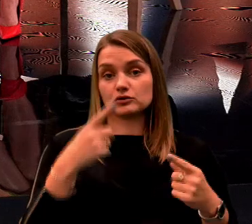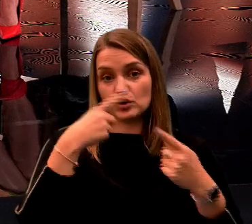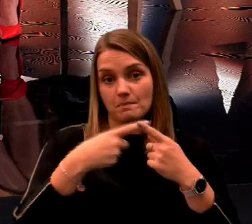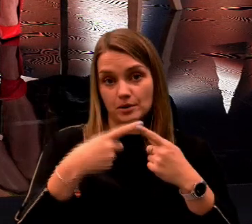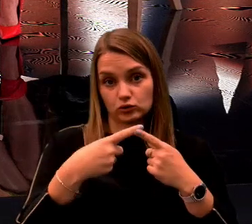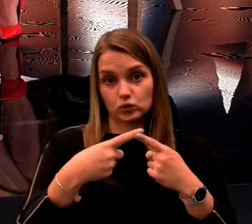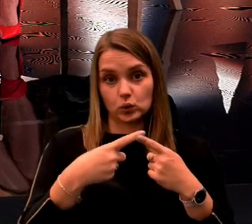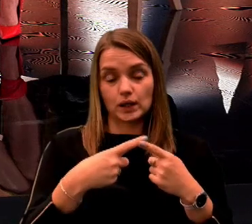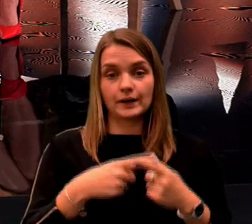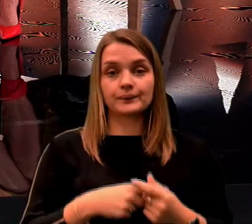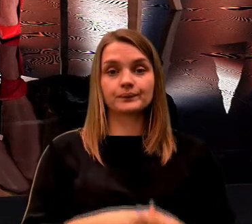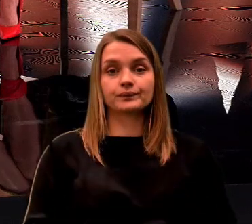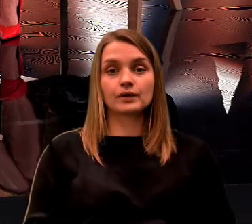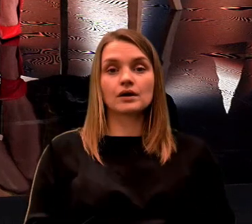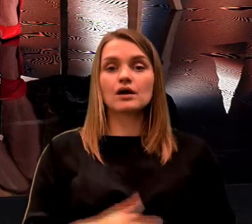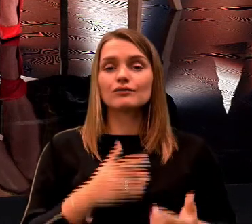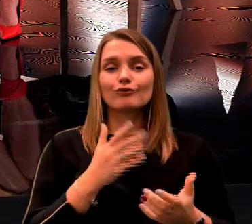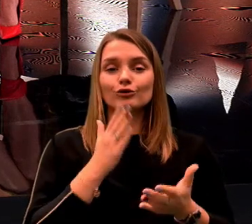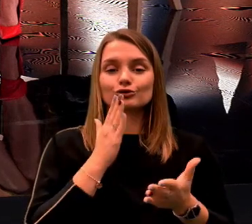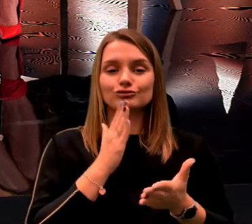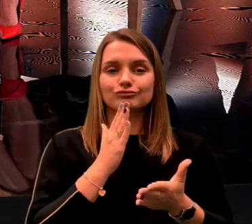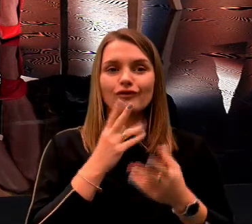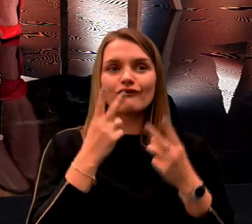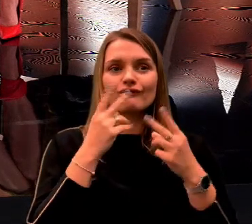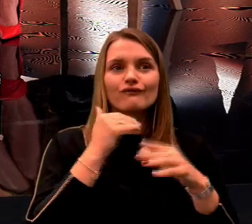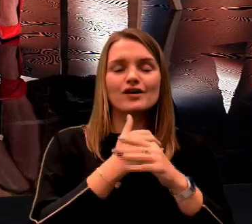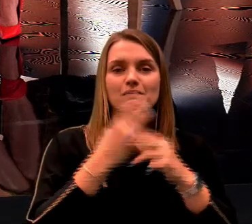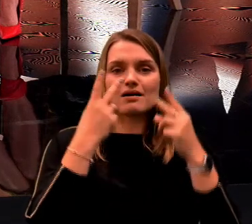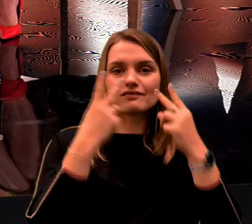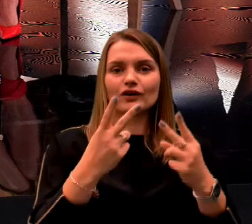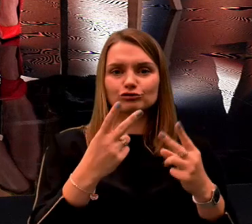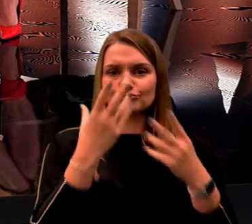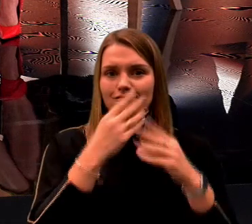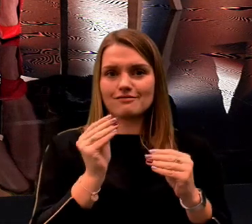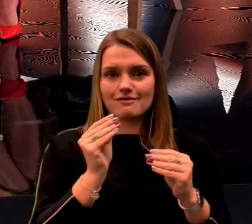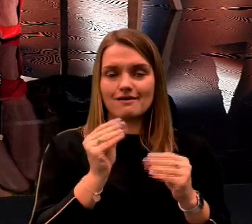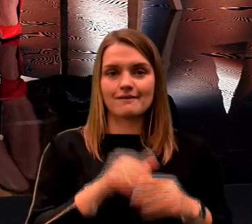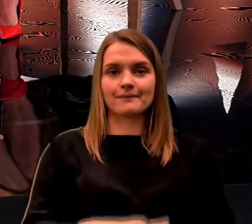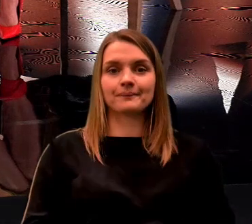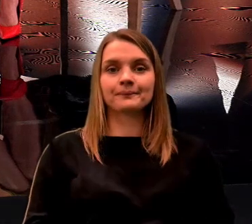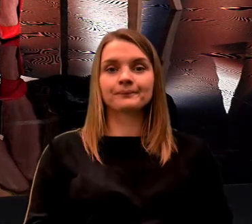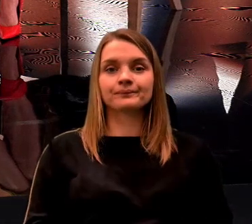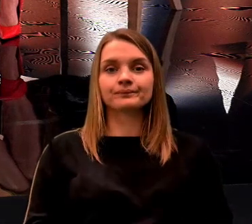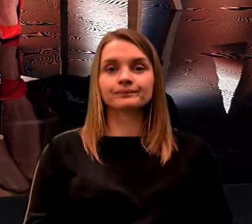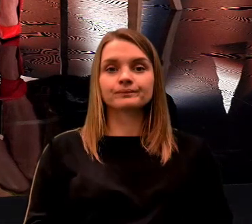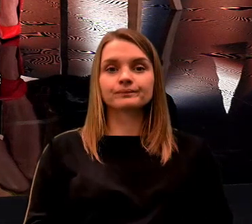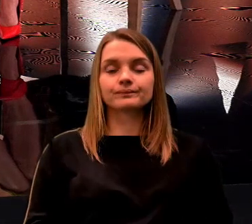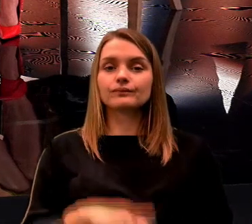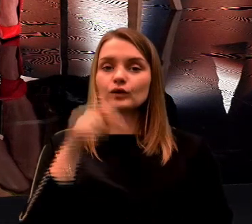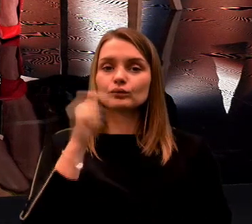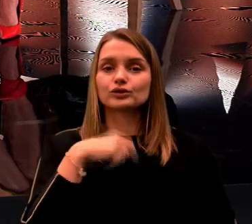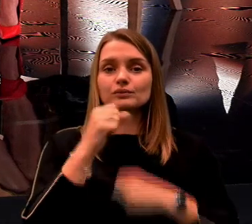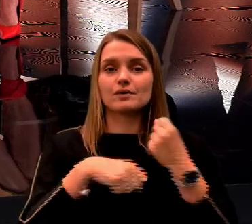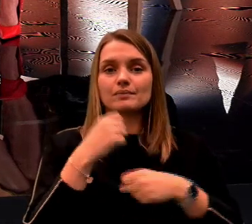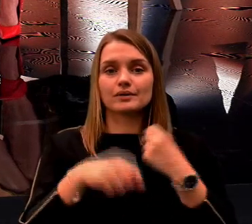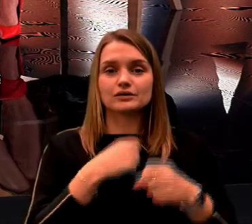jest, już nie firma jest najważniejsza, tylko ta osoba. Wiadomo, starzejące się społeczeństwo, musimy pracować z tym,